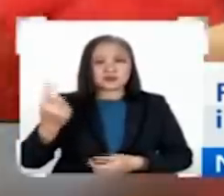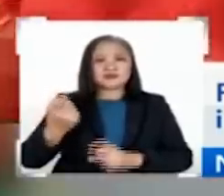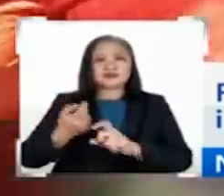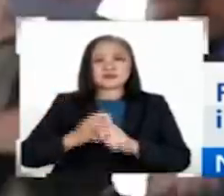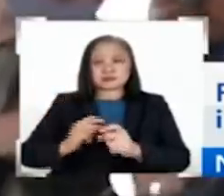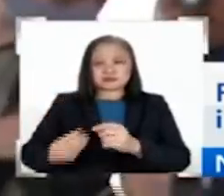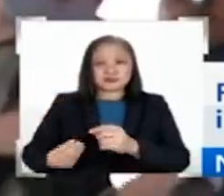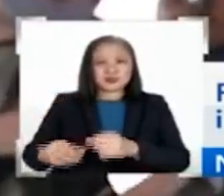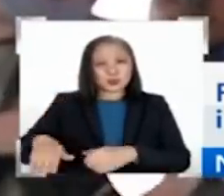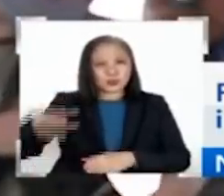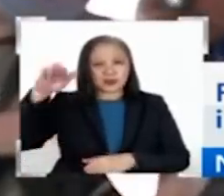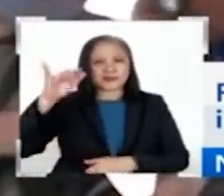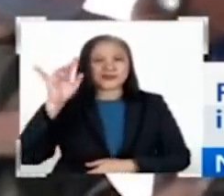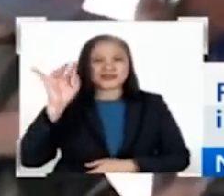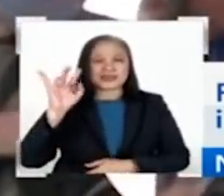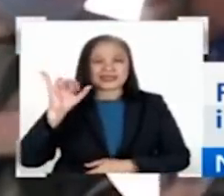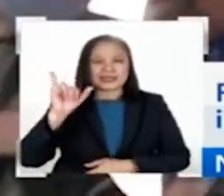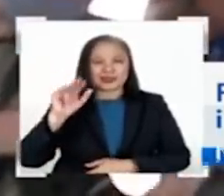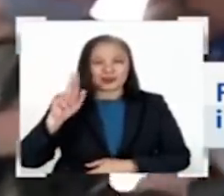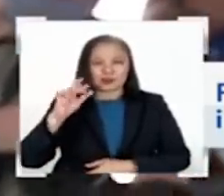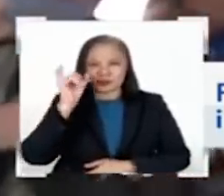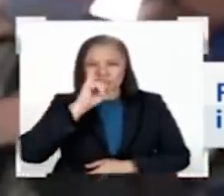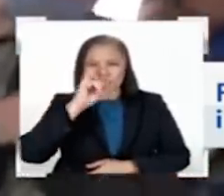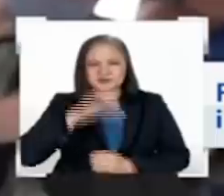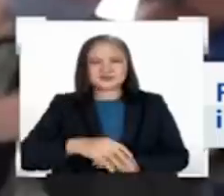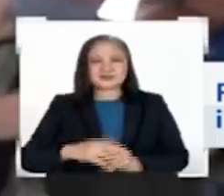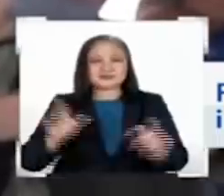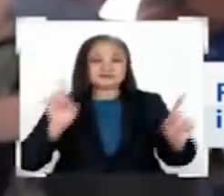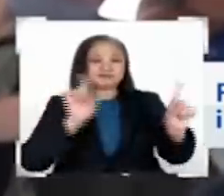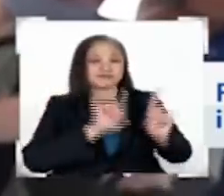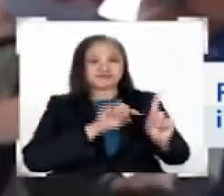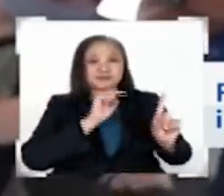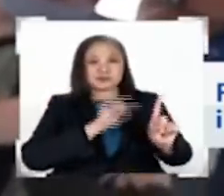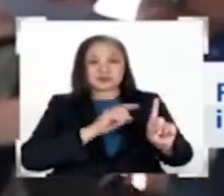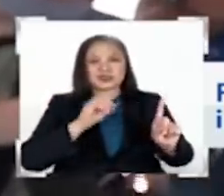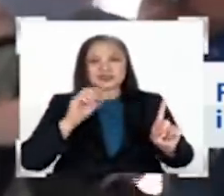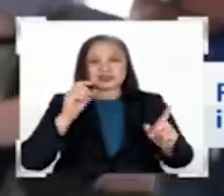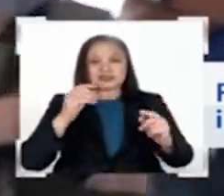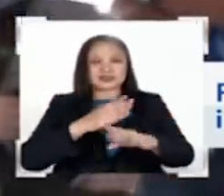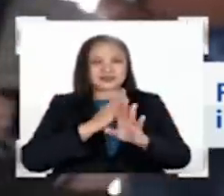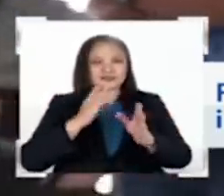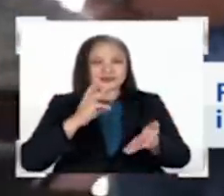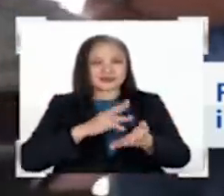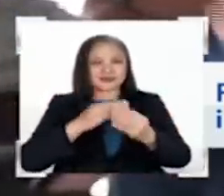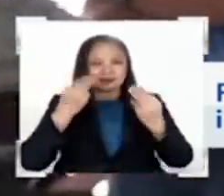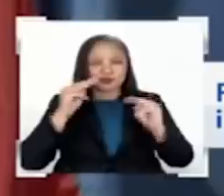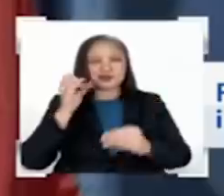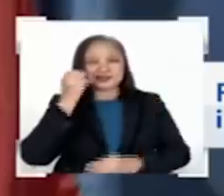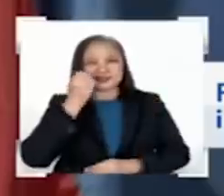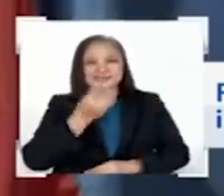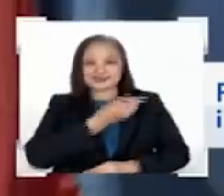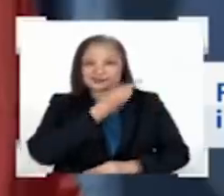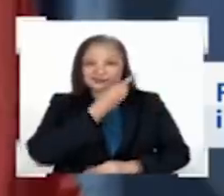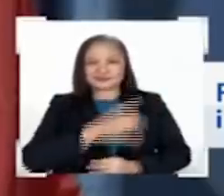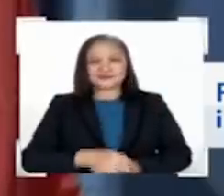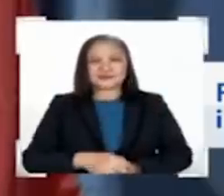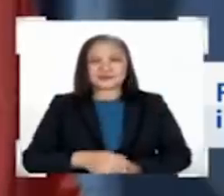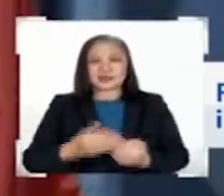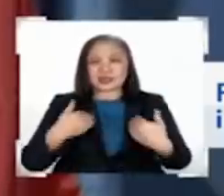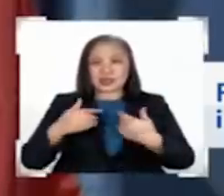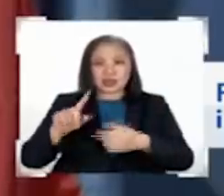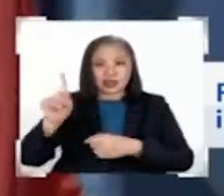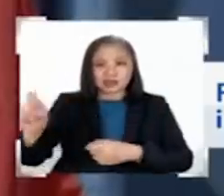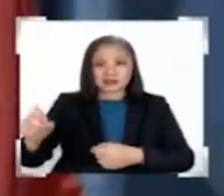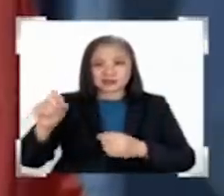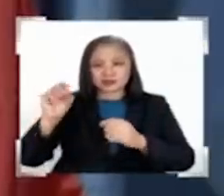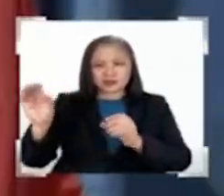Ilocos. Running mate ni Marcos ang anak ng Pangulo na si Davao City Mayor Sara Duterte. Iningat po namin ang paglilinaw ng Malacanang kung anong ibig